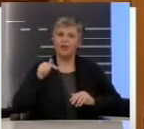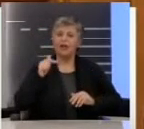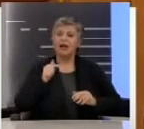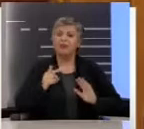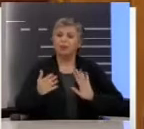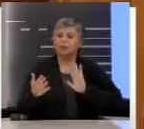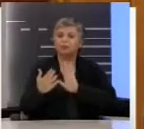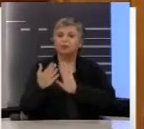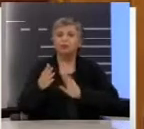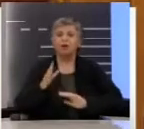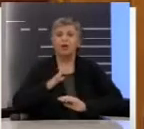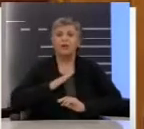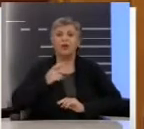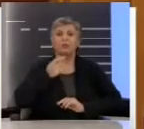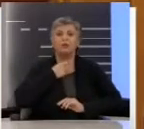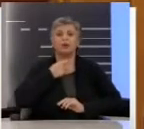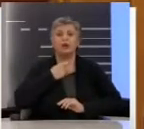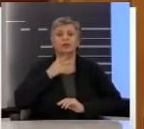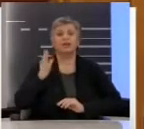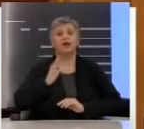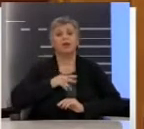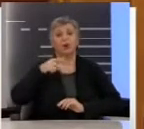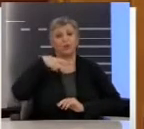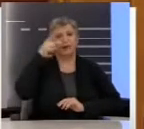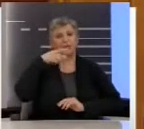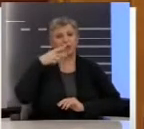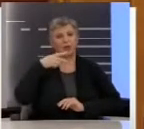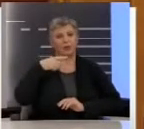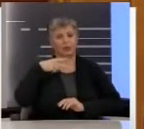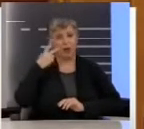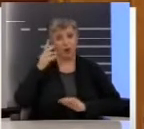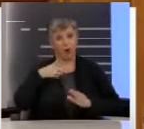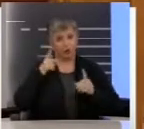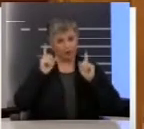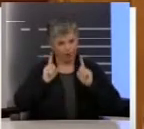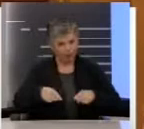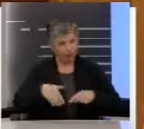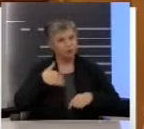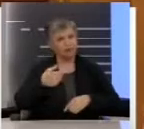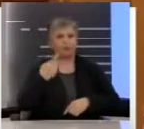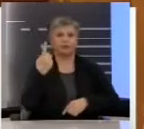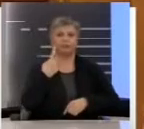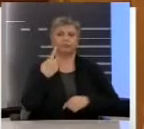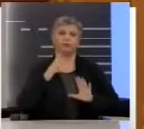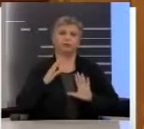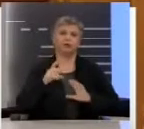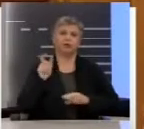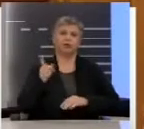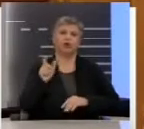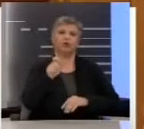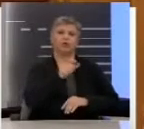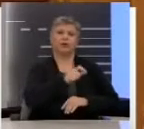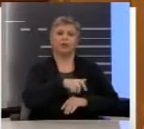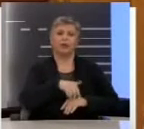ανθρώπινα δικαιώματα. Και θα κρυφτούμε γι' αυτό. Και δεν μπορούμε σε καμία περίπτωση να